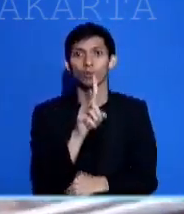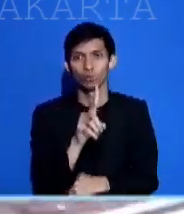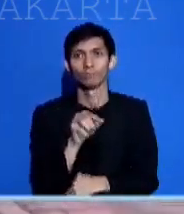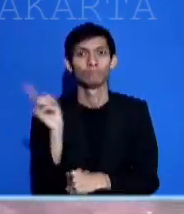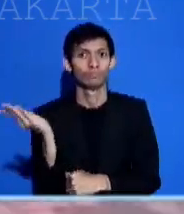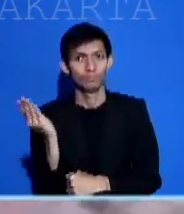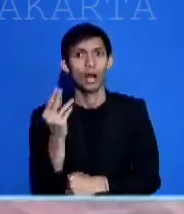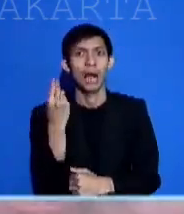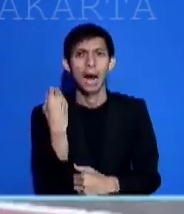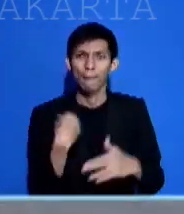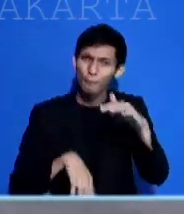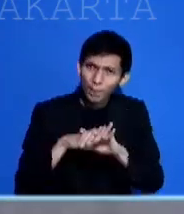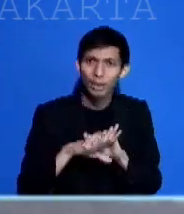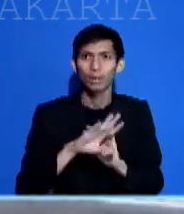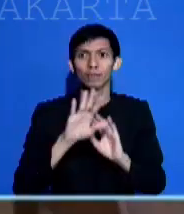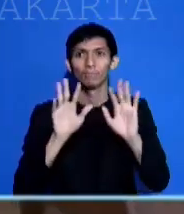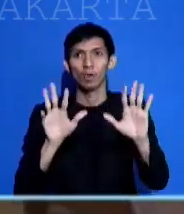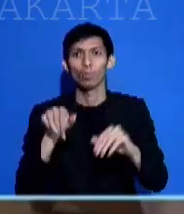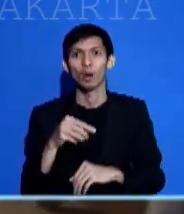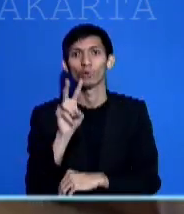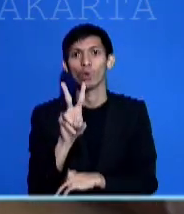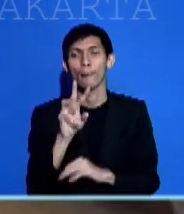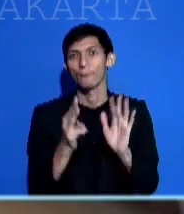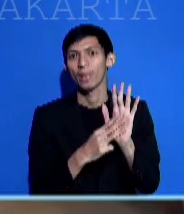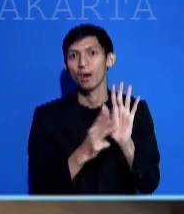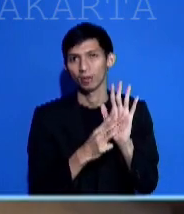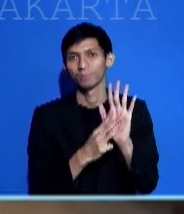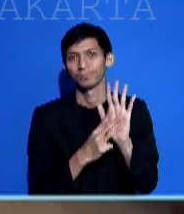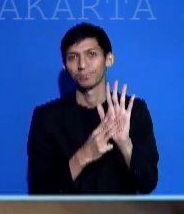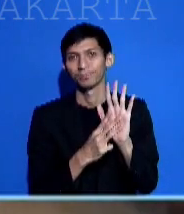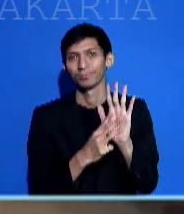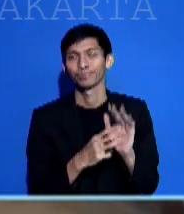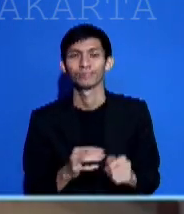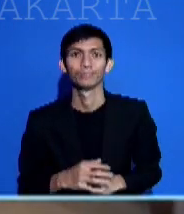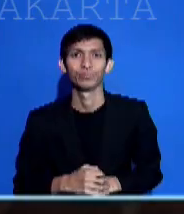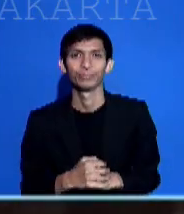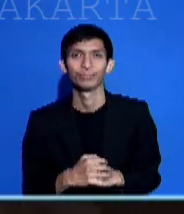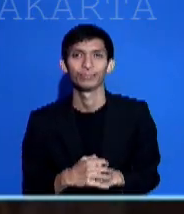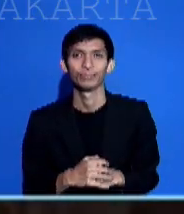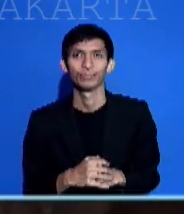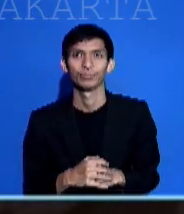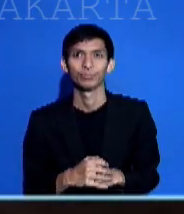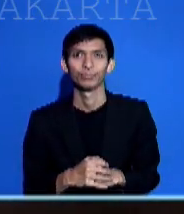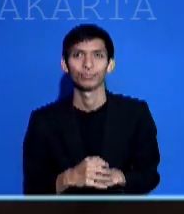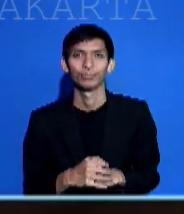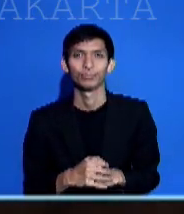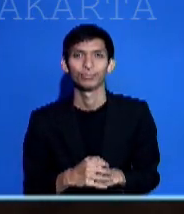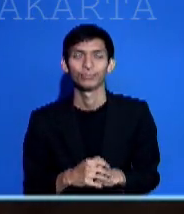hampir 9,2 miliar demikian herdiani dan Ucu andritama tvi Yogyakarta